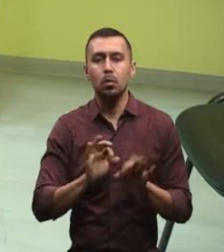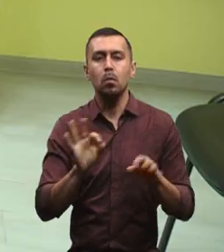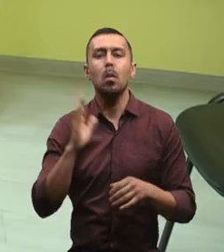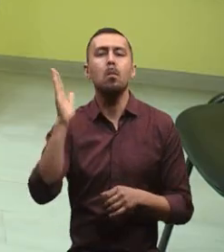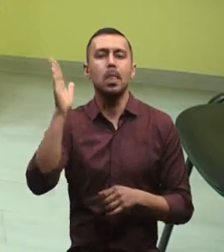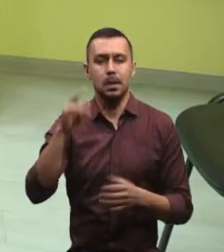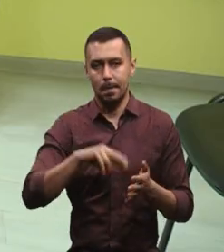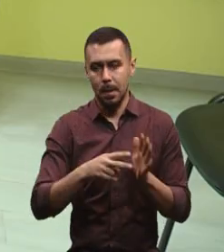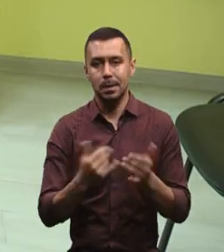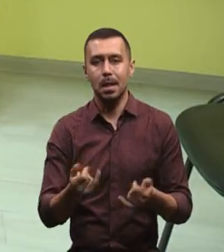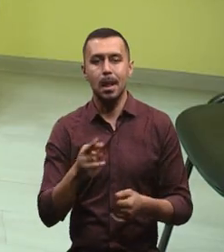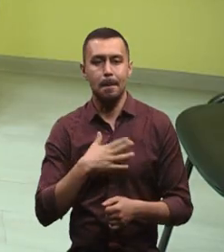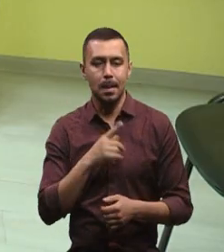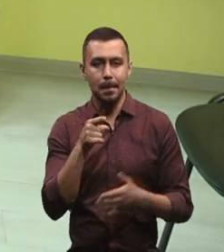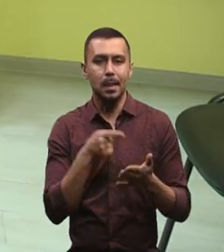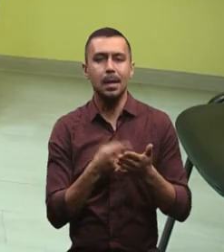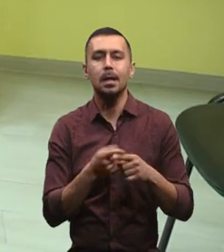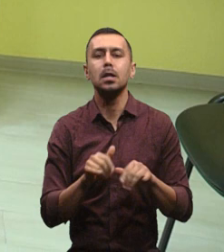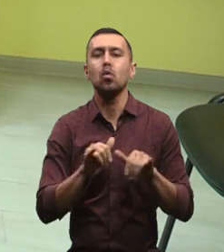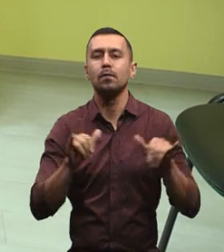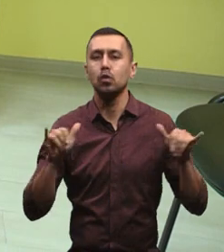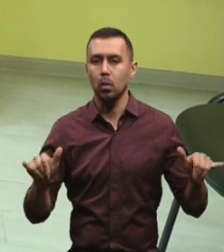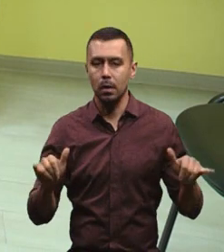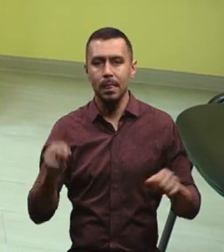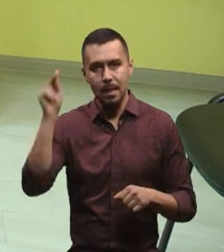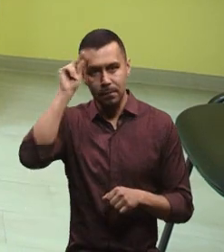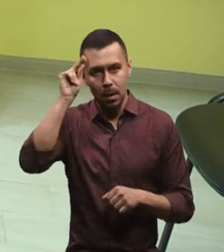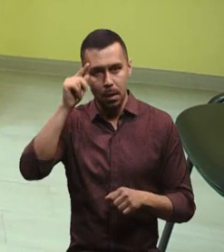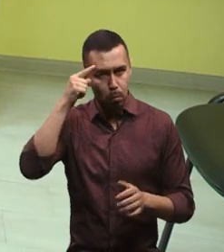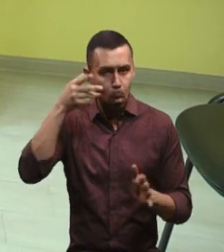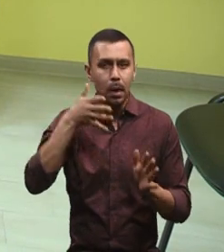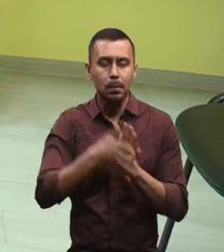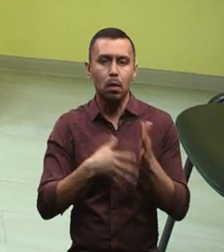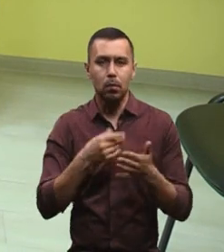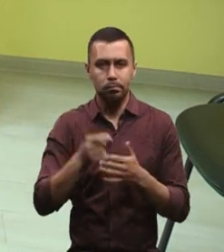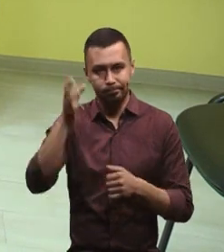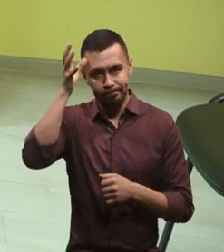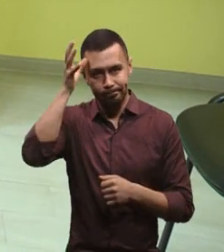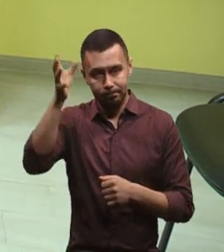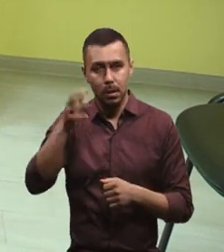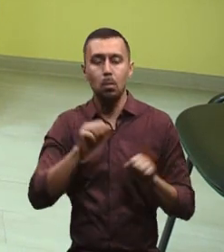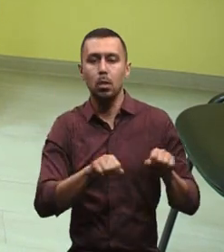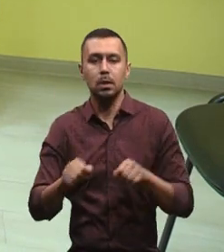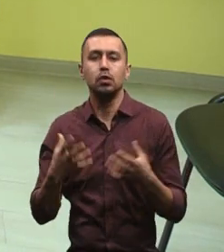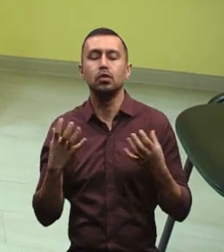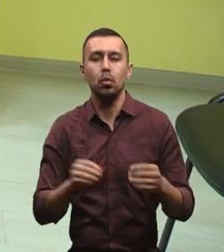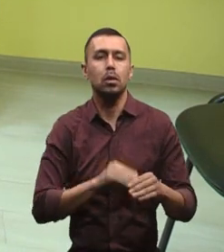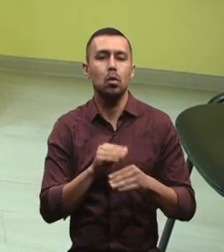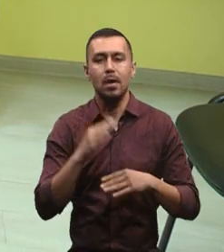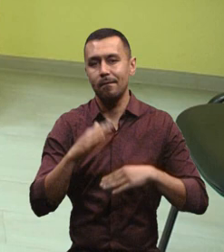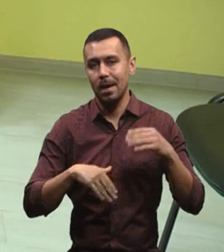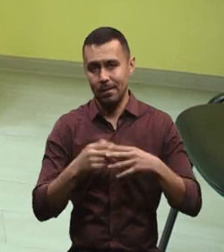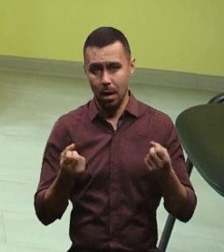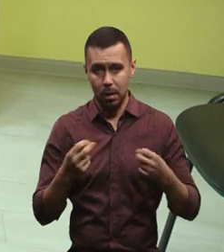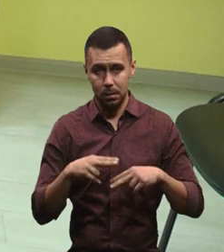плани. Зараз для мене питання – це розвитку. Розвитку, навчання, поглиблення своїх знань, можливо, ще додаткова